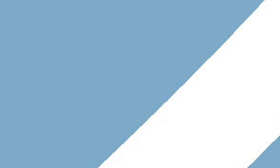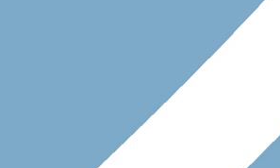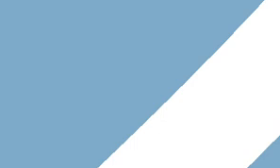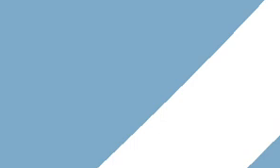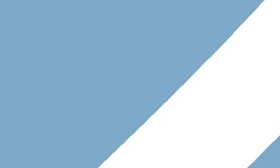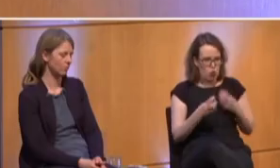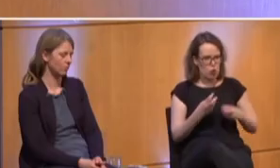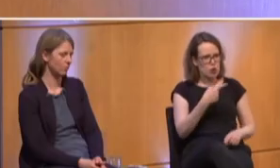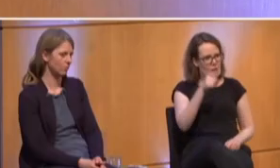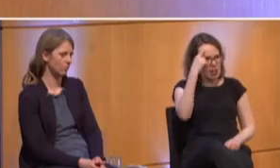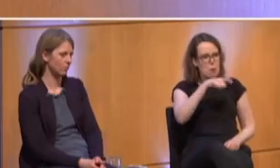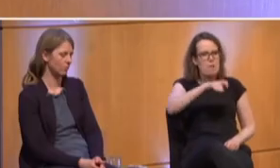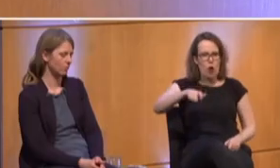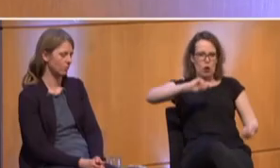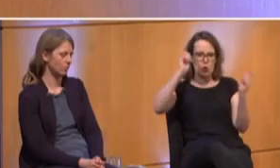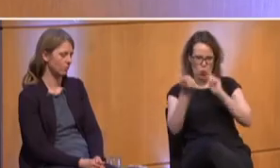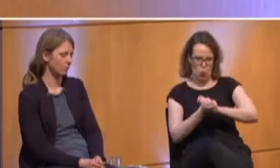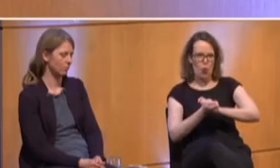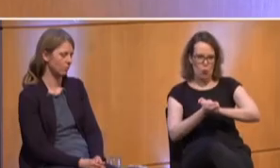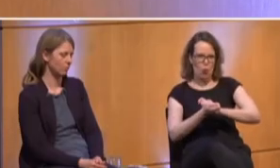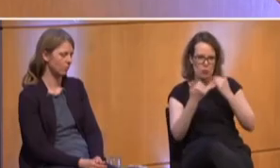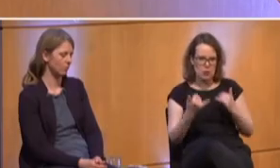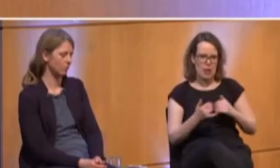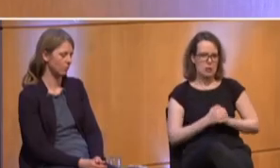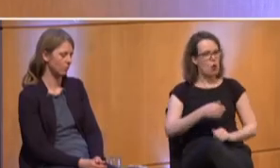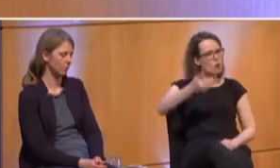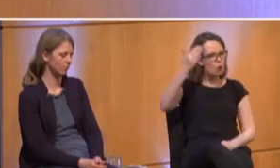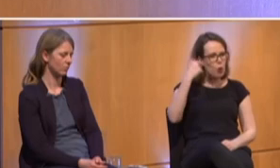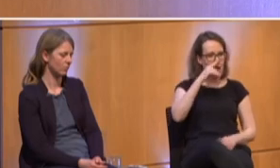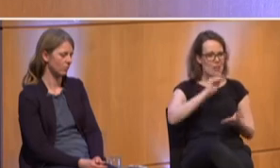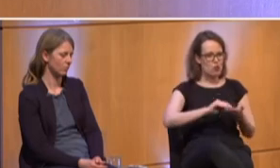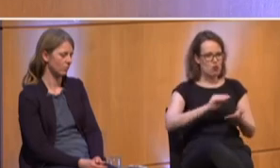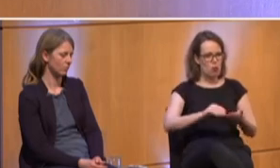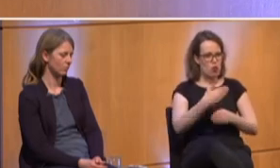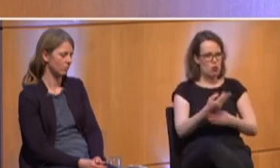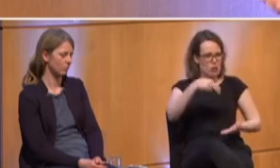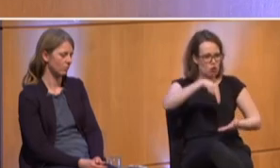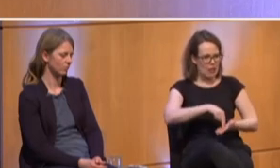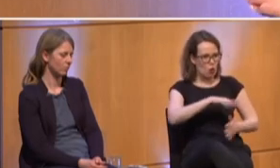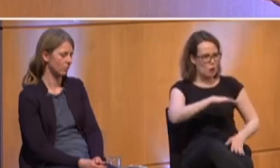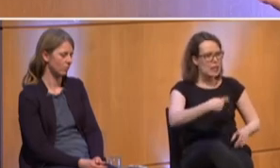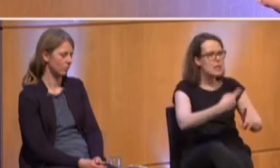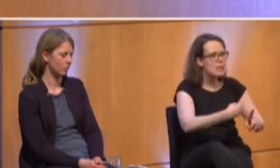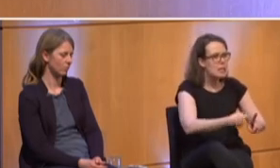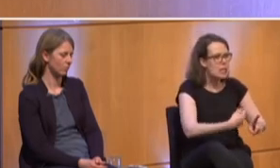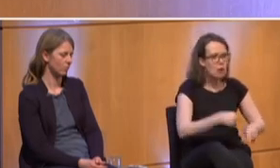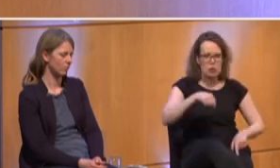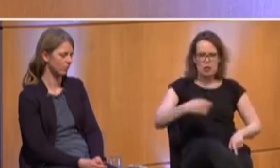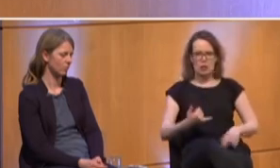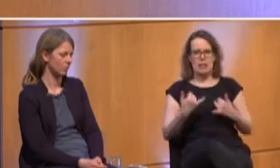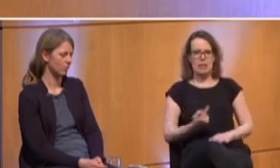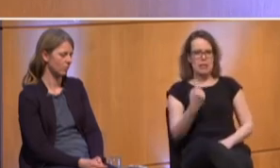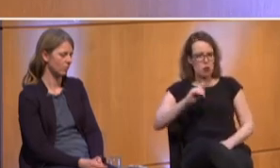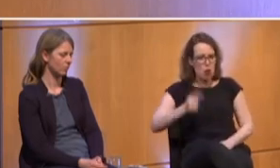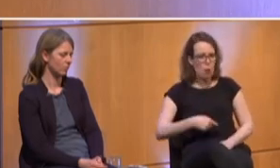Wenn Sie sich vor 20 Jahren an die Schulen Türen gestellt haben und die Kids gezählt haben, die da rauskommen, Sie tun es heute wieder, haben Sie 20% weniger. Ja? Und